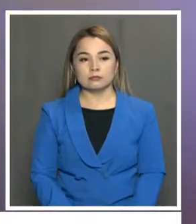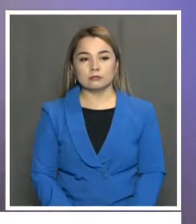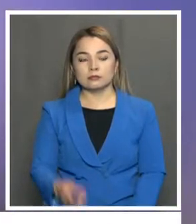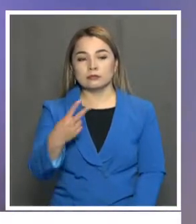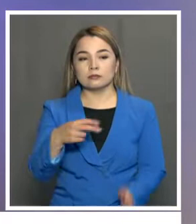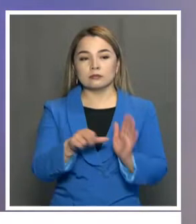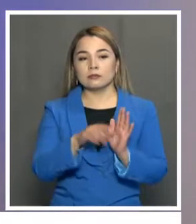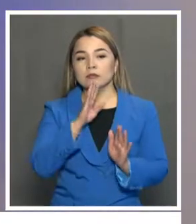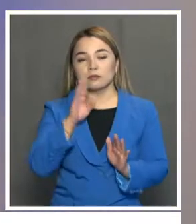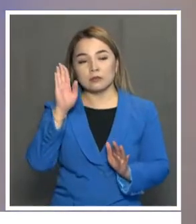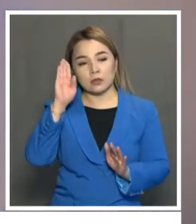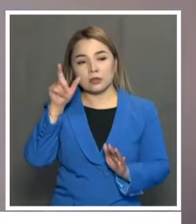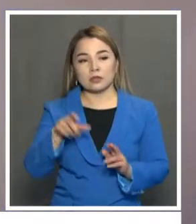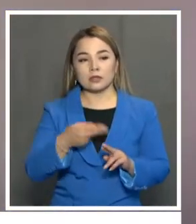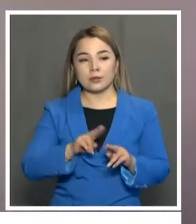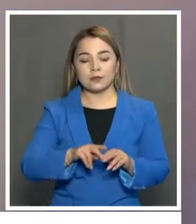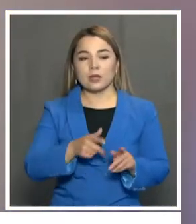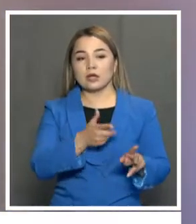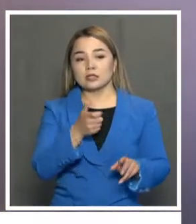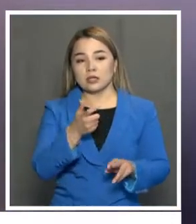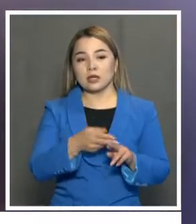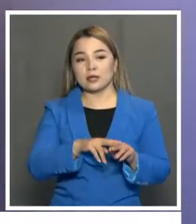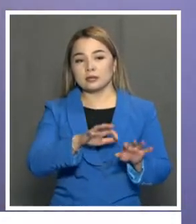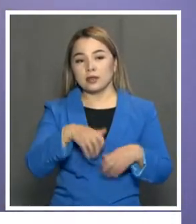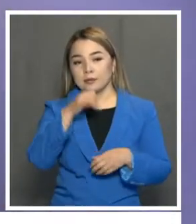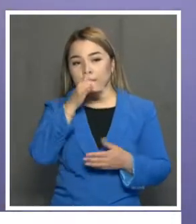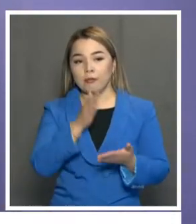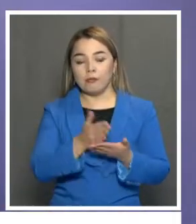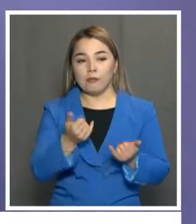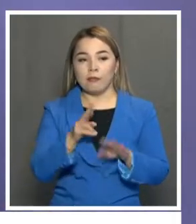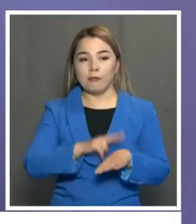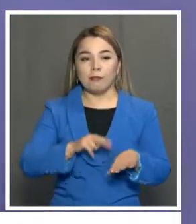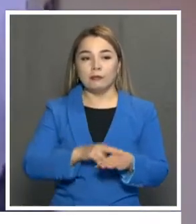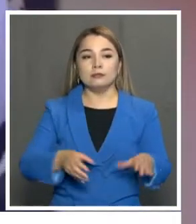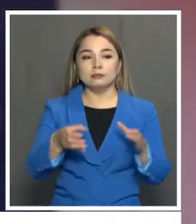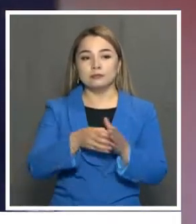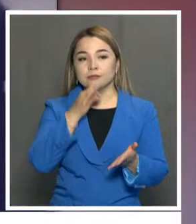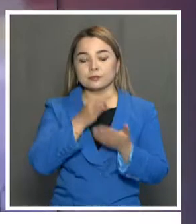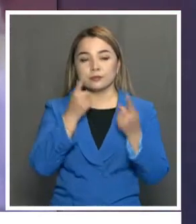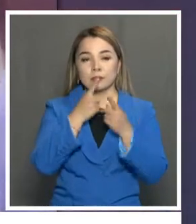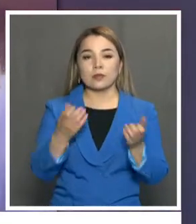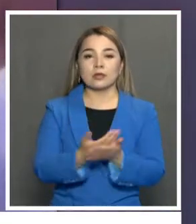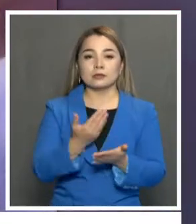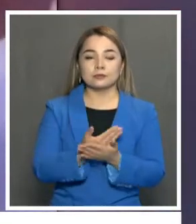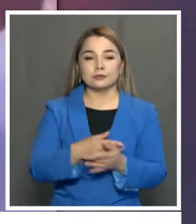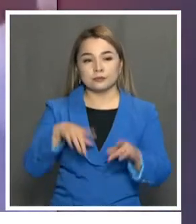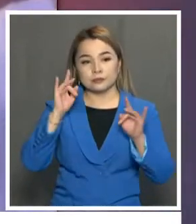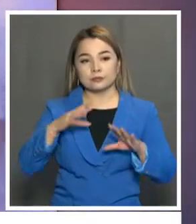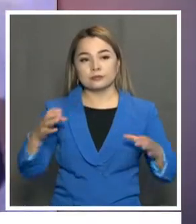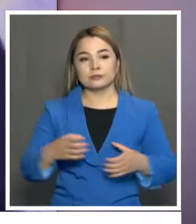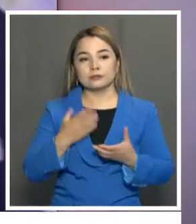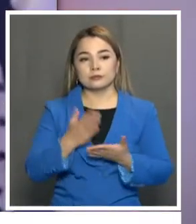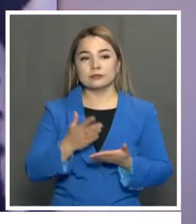Жермалты жастағы азаматтың тапаншасы тәркіленіп тараптамаға жіберілді. Алматы облыстық полиция департаменті баспасөз қызметінің мәліметінше, елдің зәресін шырған ер